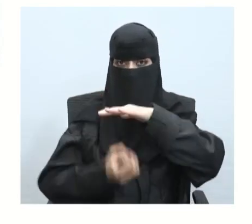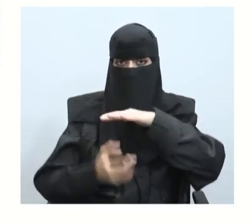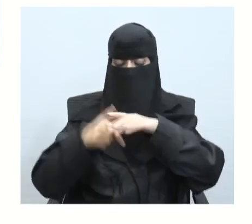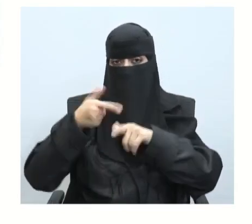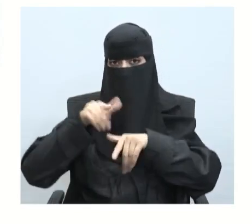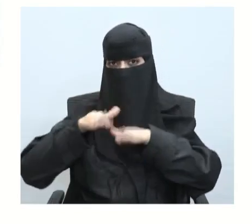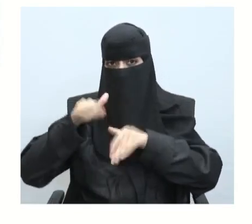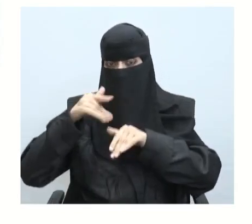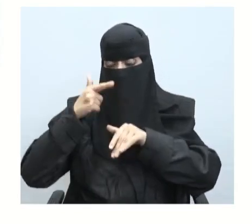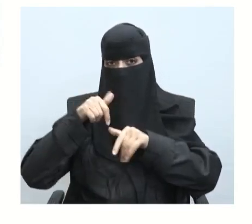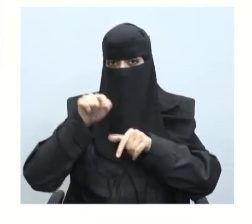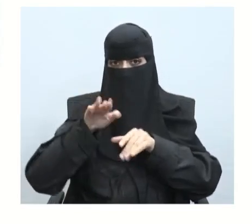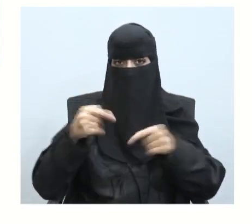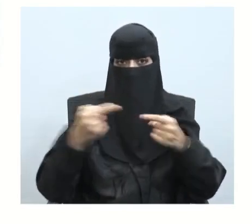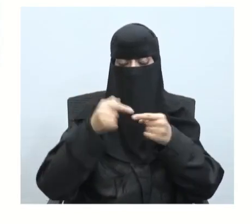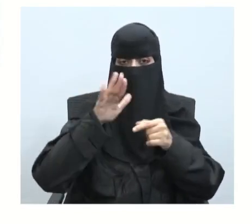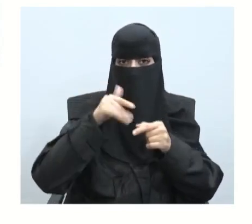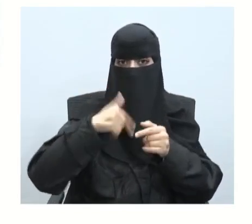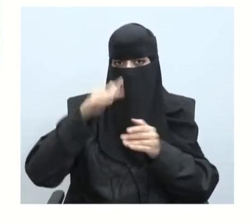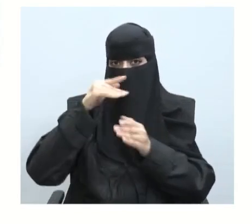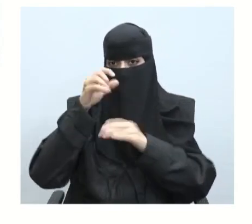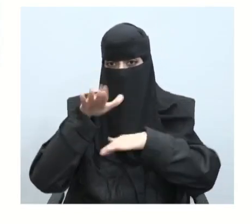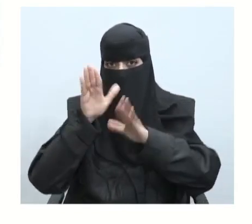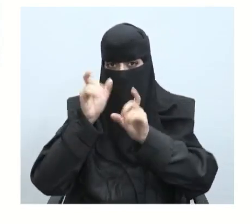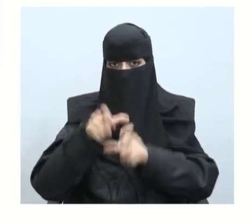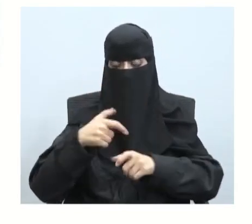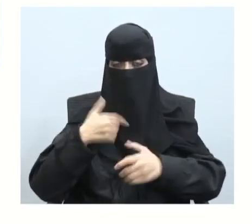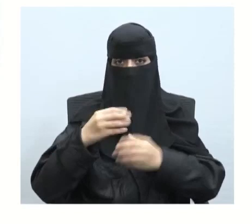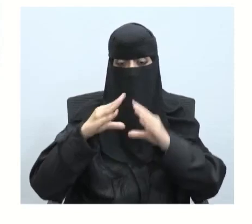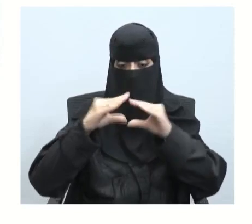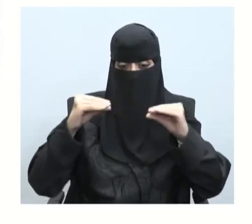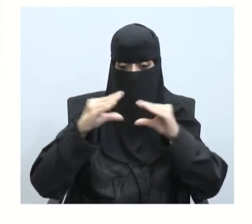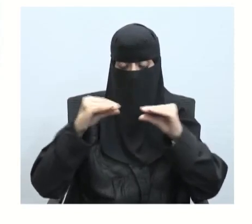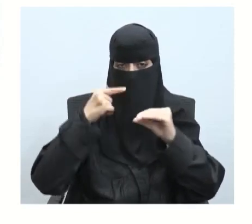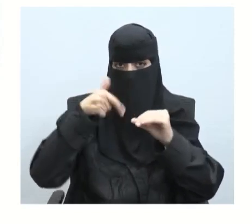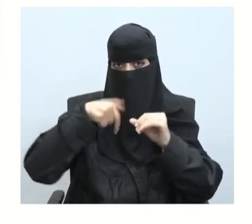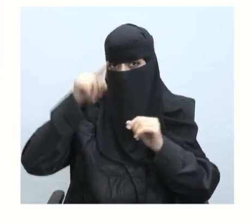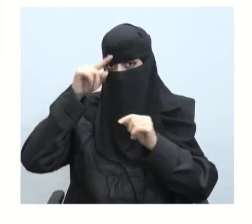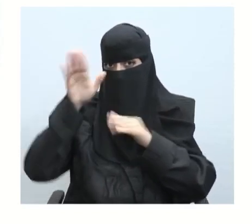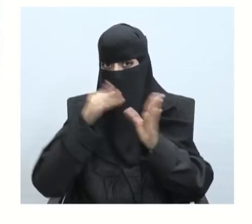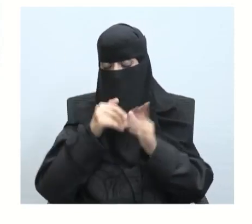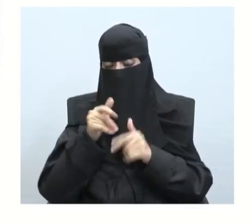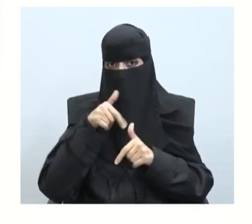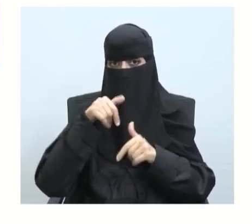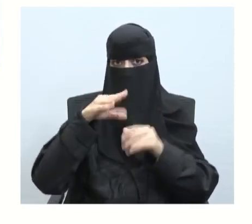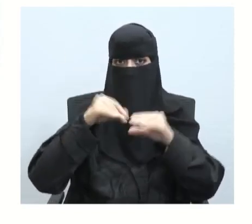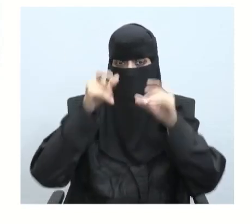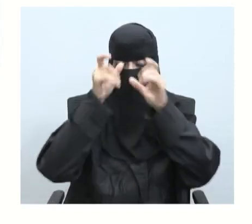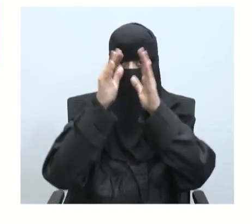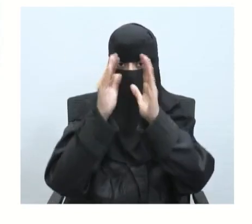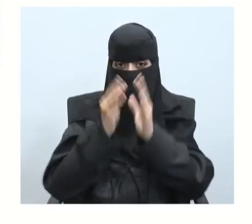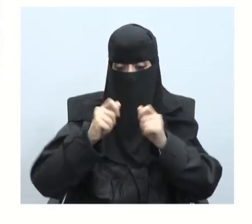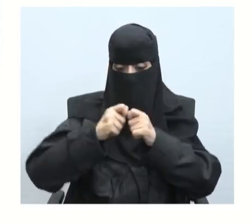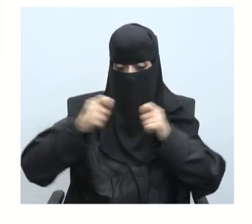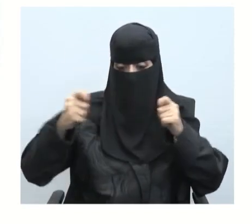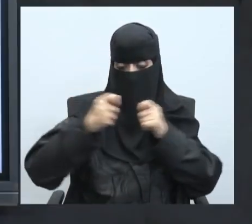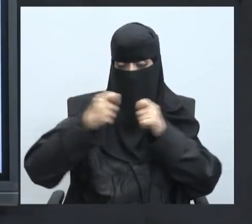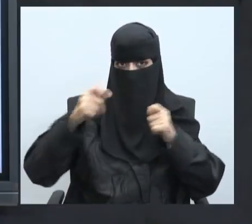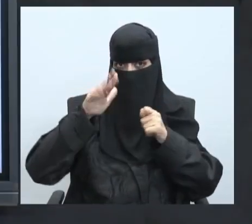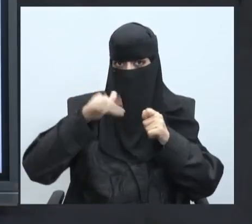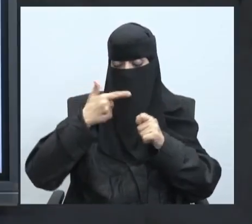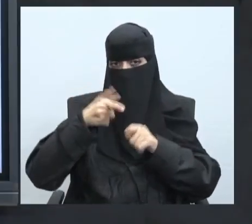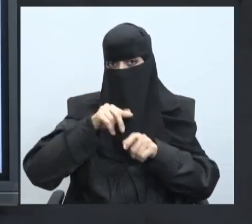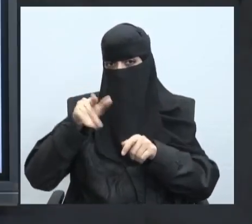المرونيه هي التي تكون موجوده في الاجسام المرنه مثل مثل مثل الاجسام المرنه مثل المطاط مثل